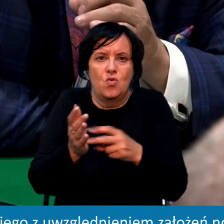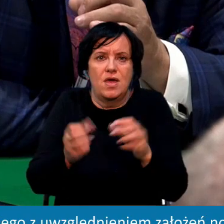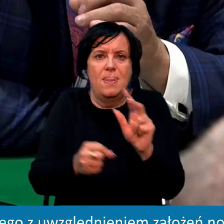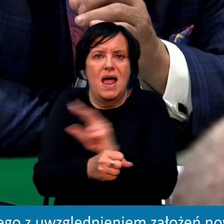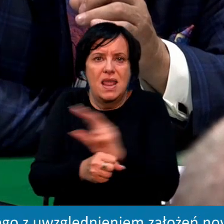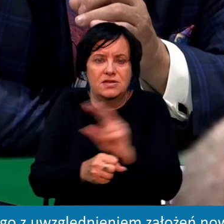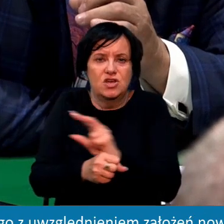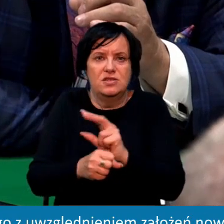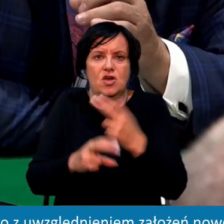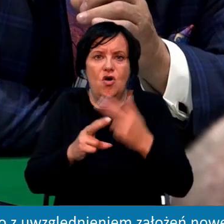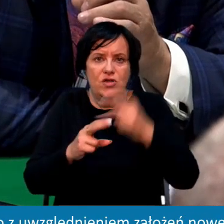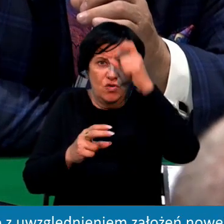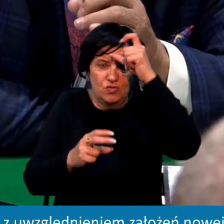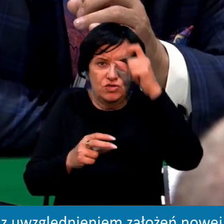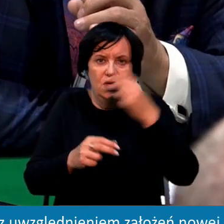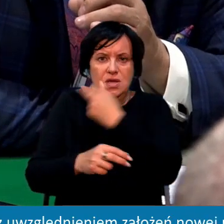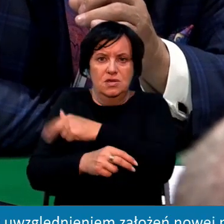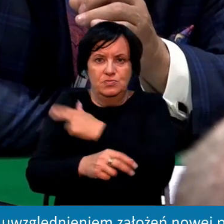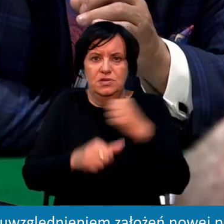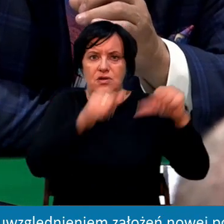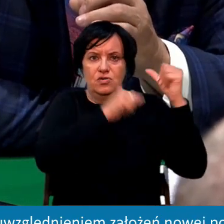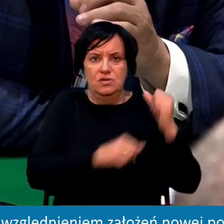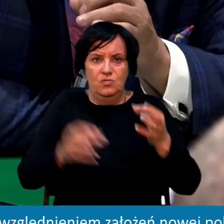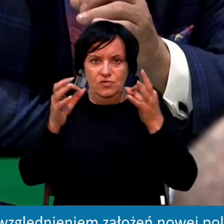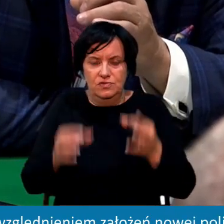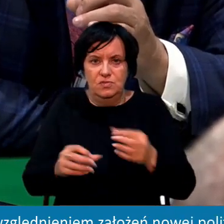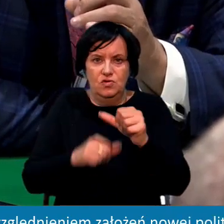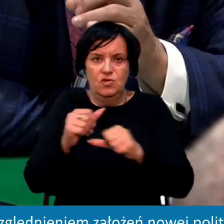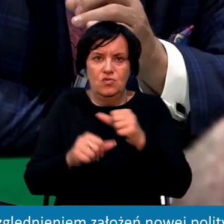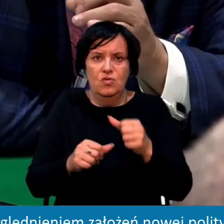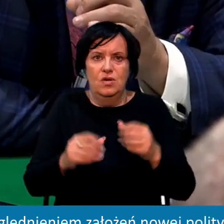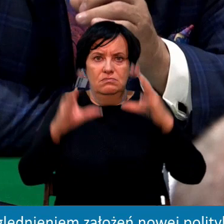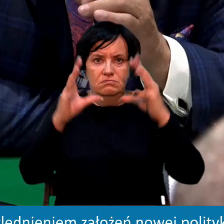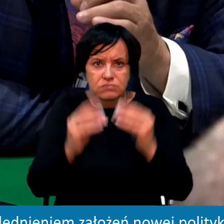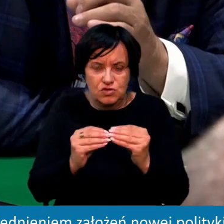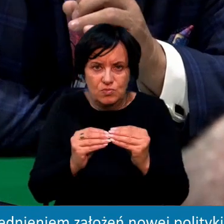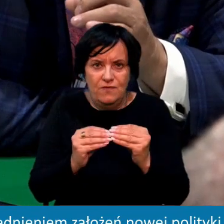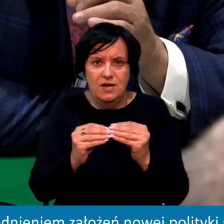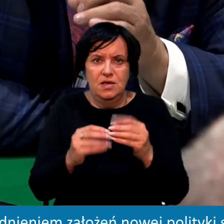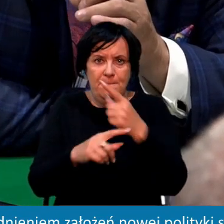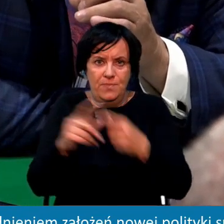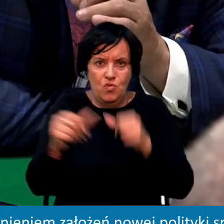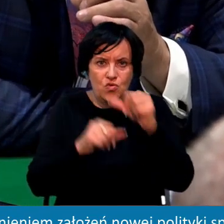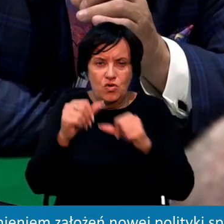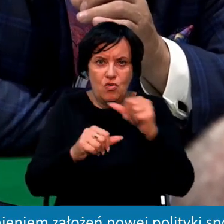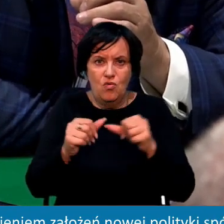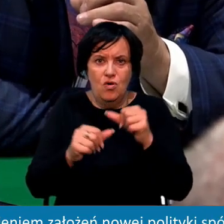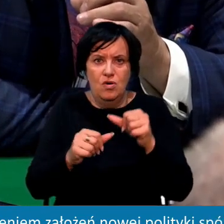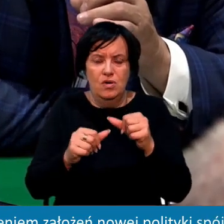pacjentów. Szpital za ubiegły rok, dzisiaj było podsumowanie półrocza na Radzie